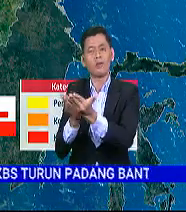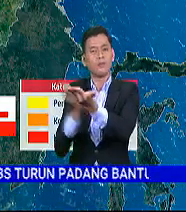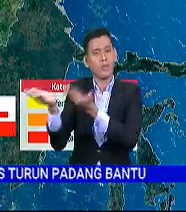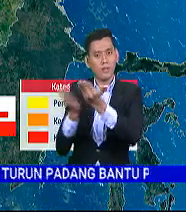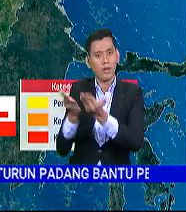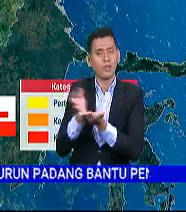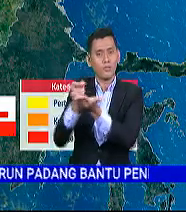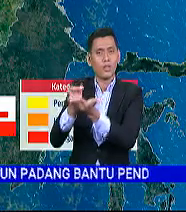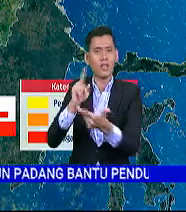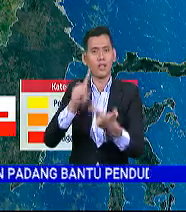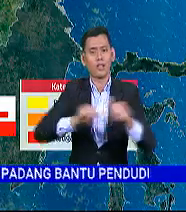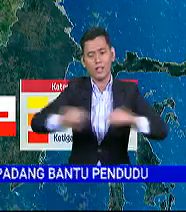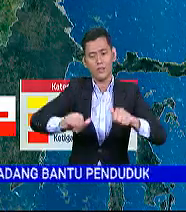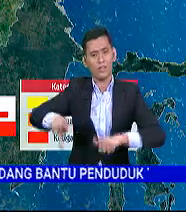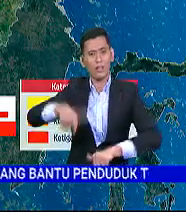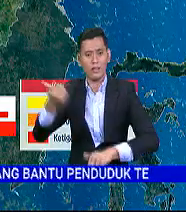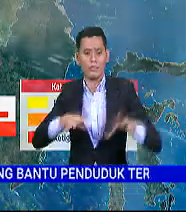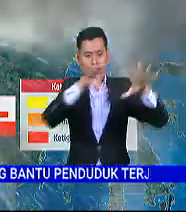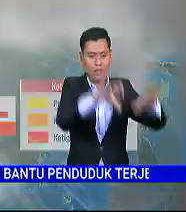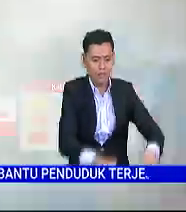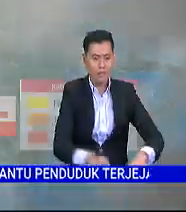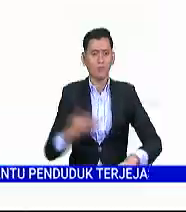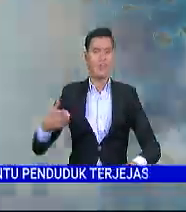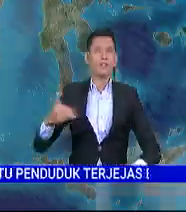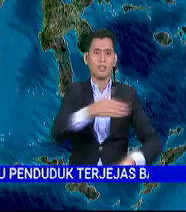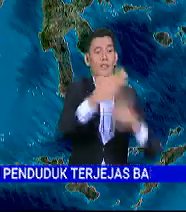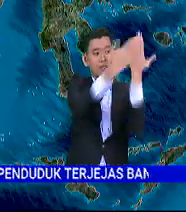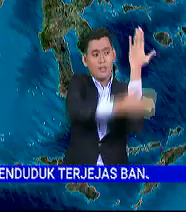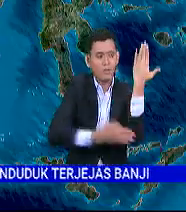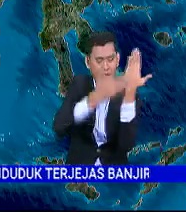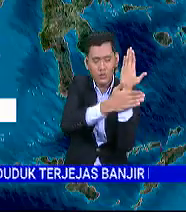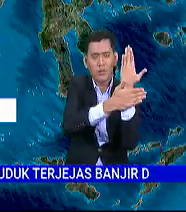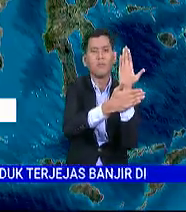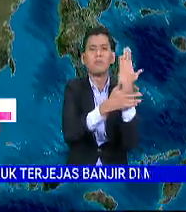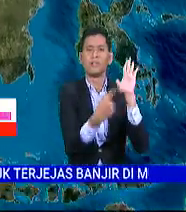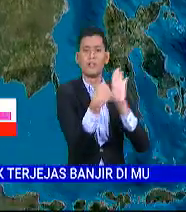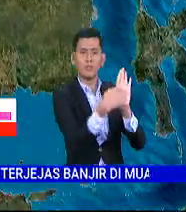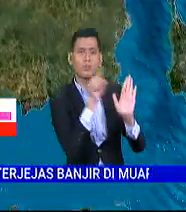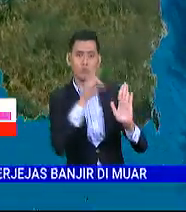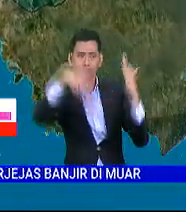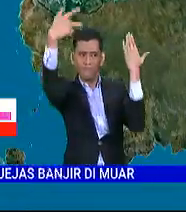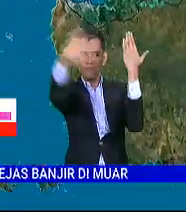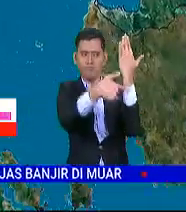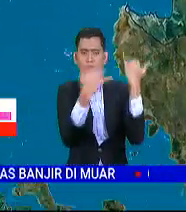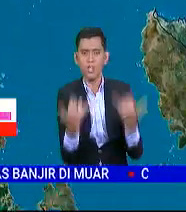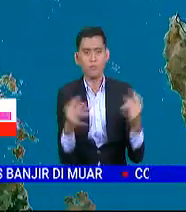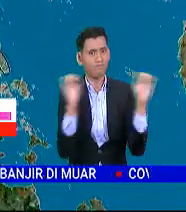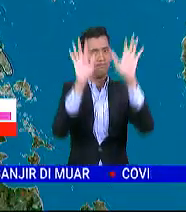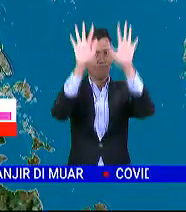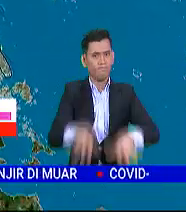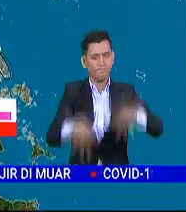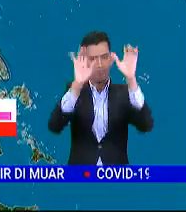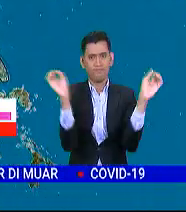perkhidmatan feri dan aktiviti menangkap ikan. Di semenanjung Malaysia, berdasarkan kepada imej radar semasa, tiada hujan